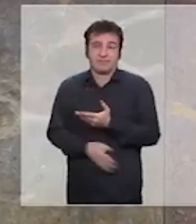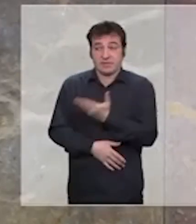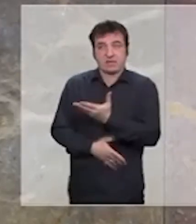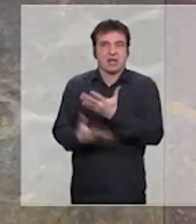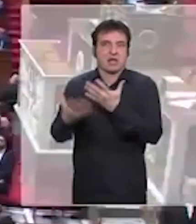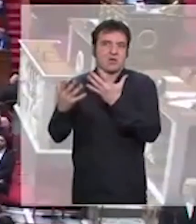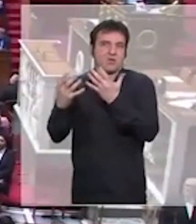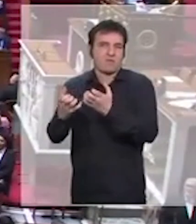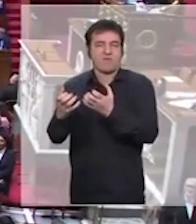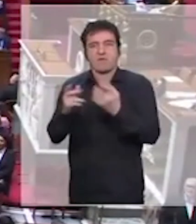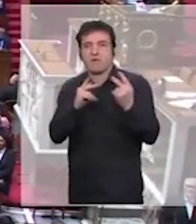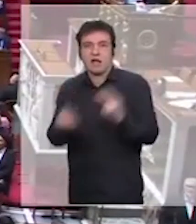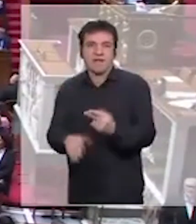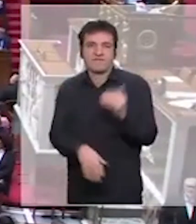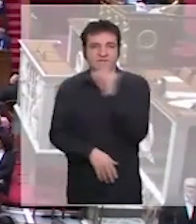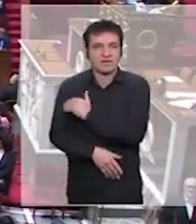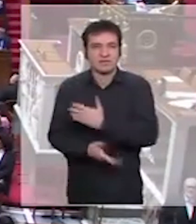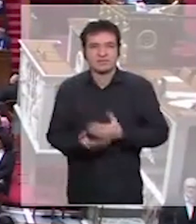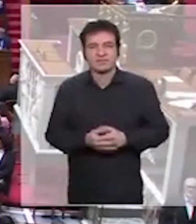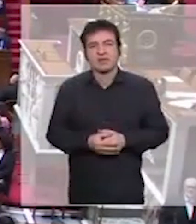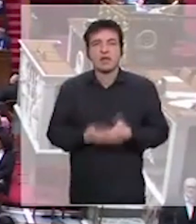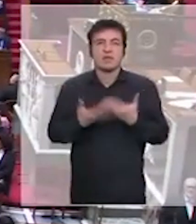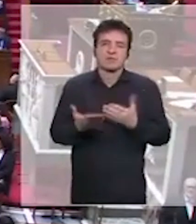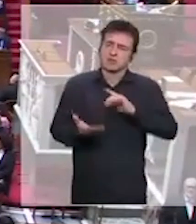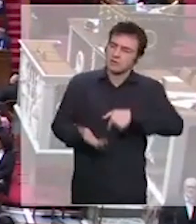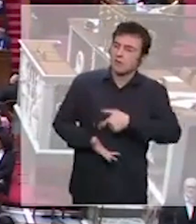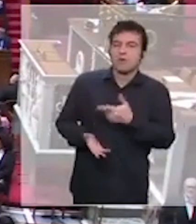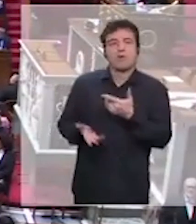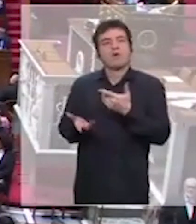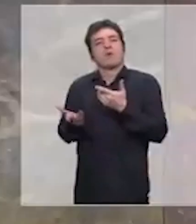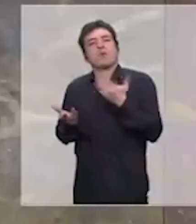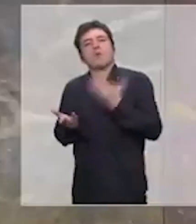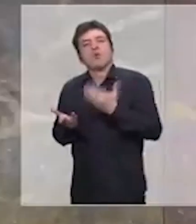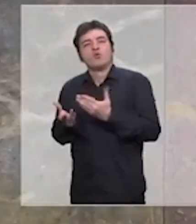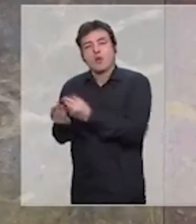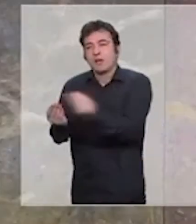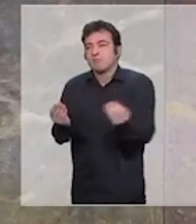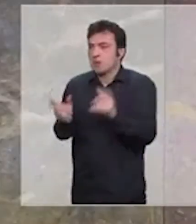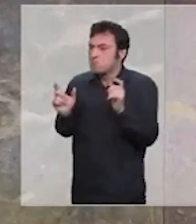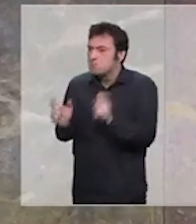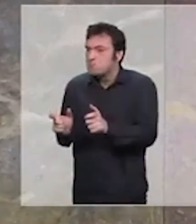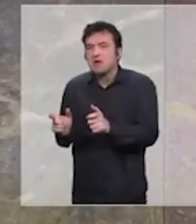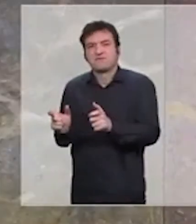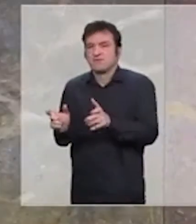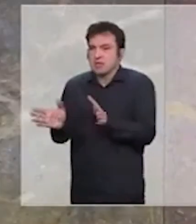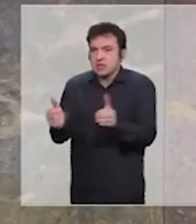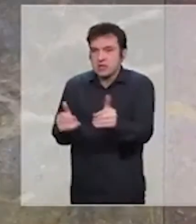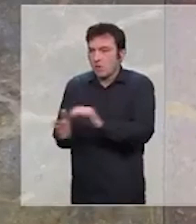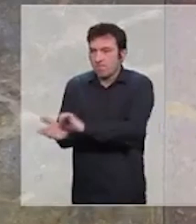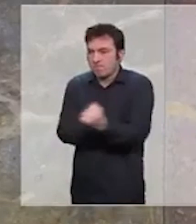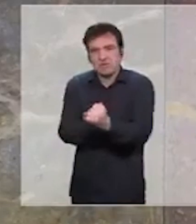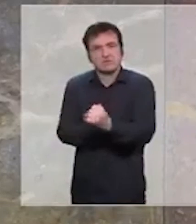nos voeux. Dès maintenant, il faut identifier les besoins du peuple ukrainien, viser les secteurs prioritaires, reconstruire les